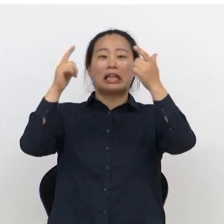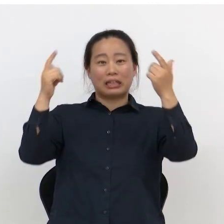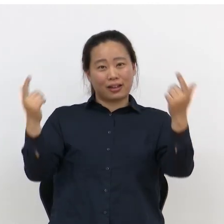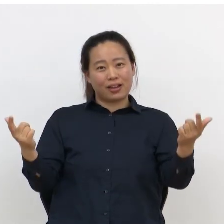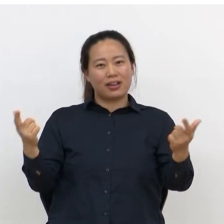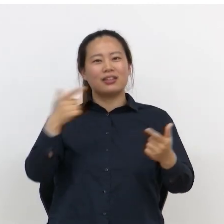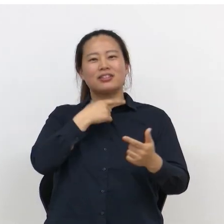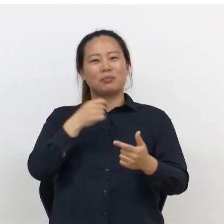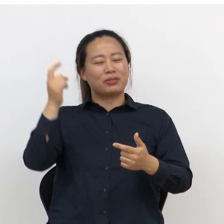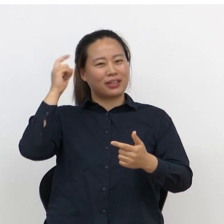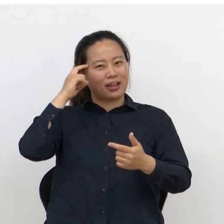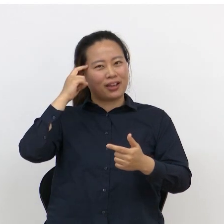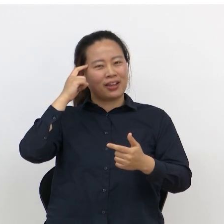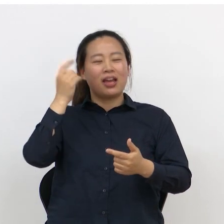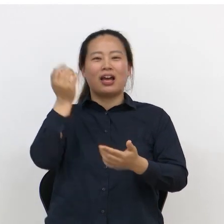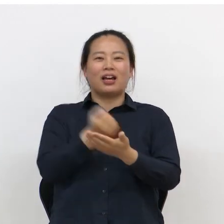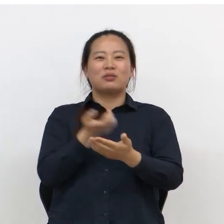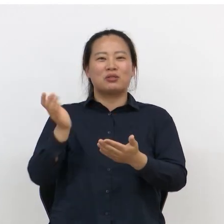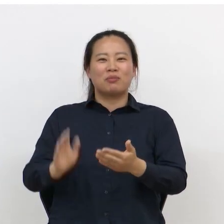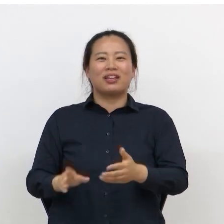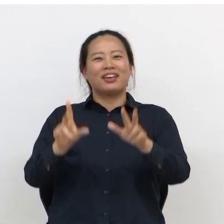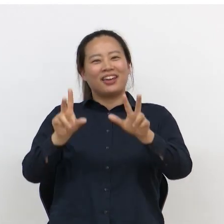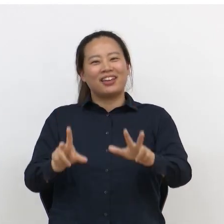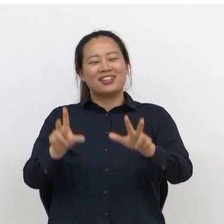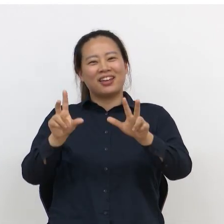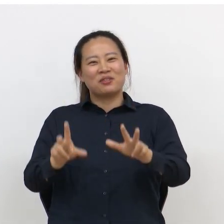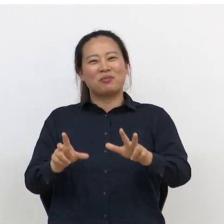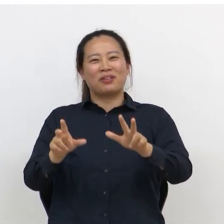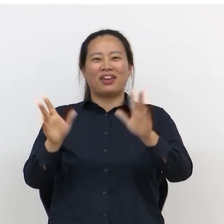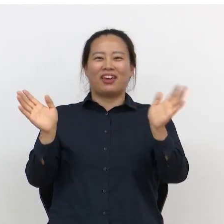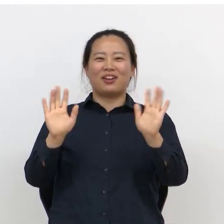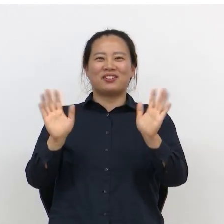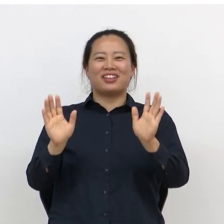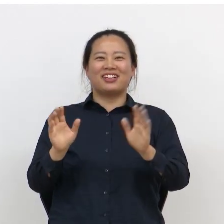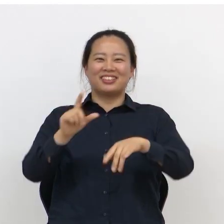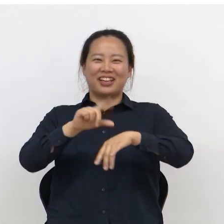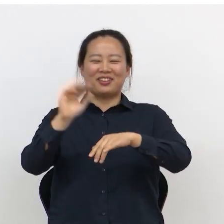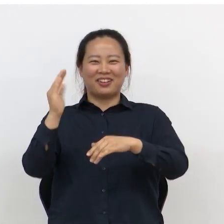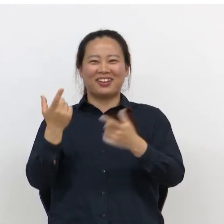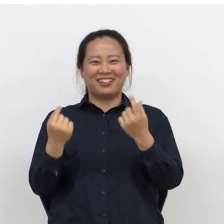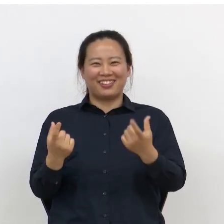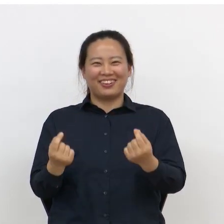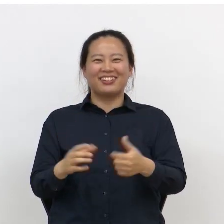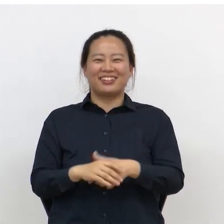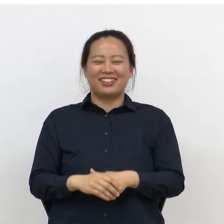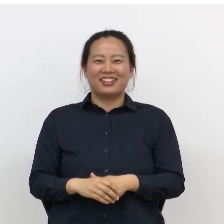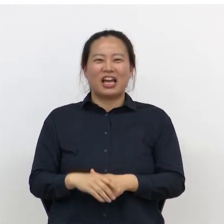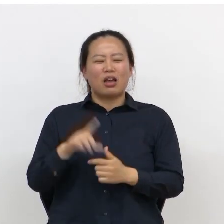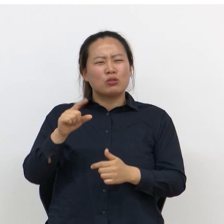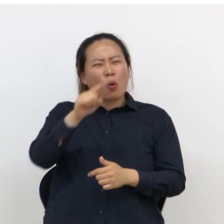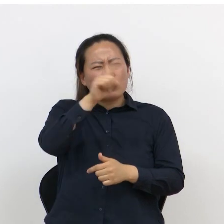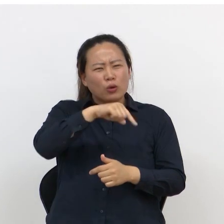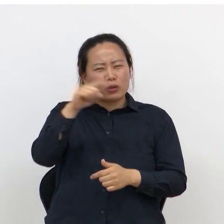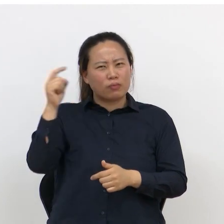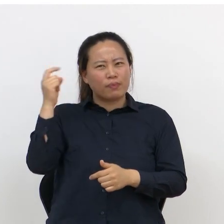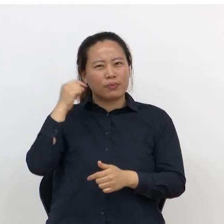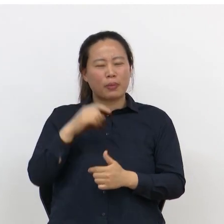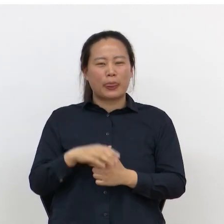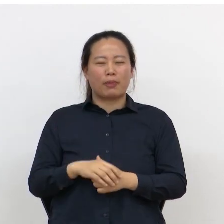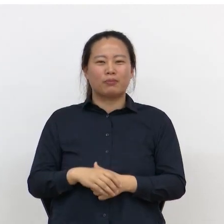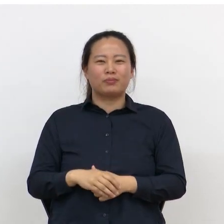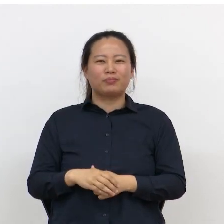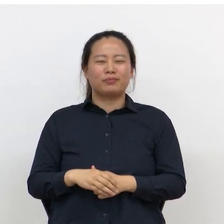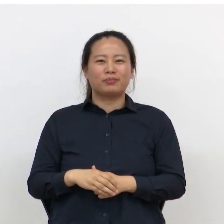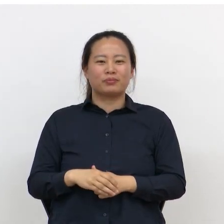이제 헤어져야 할 시간이 된 것 같습니다. 정리를 하면 인공호흡 환자 중에 저주파수 잔존청력이